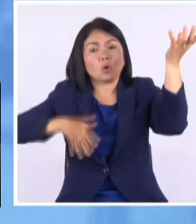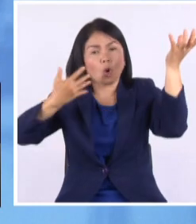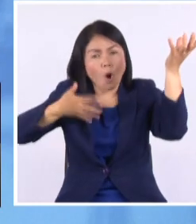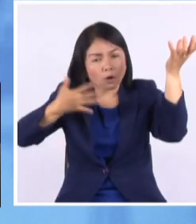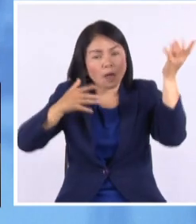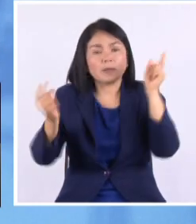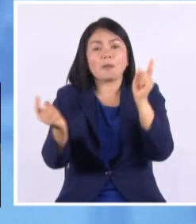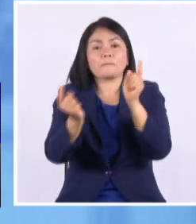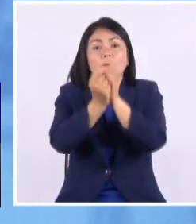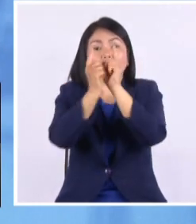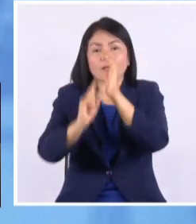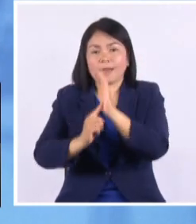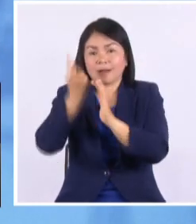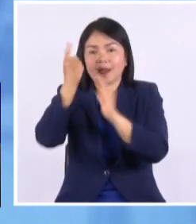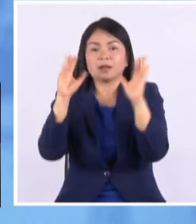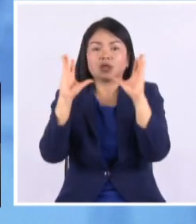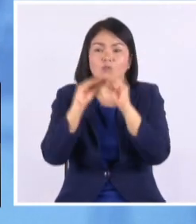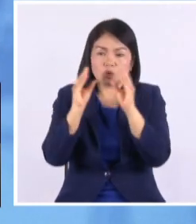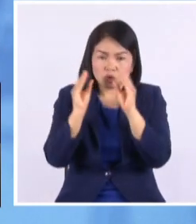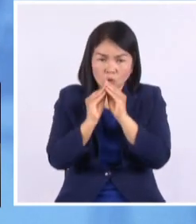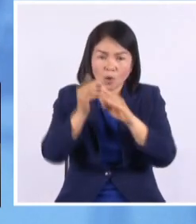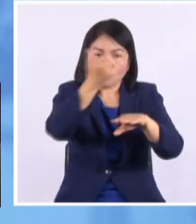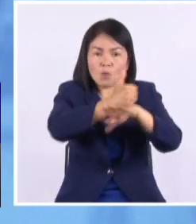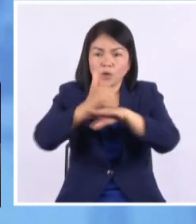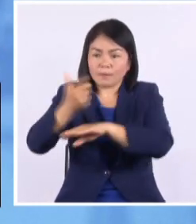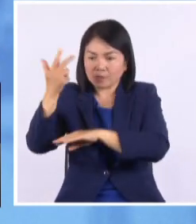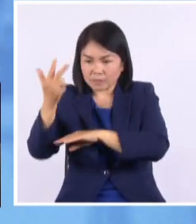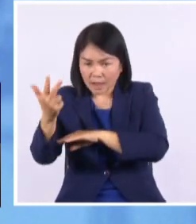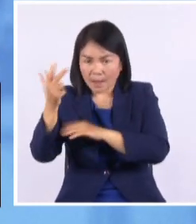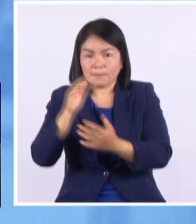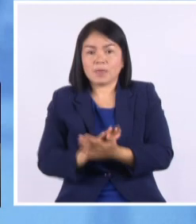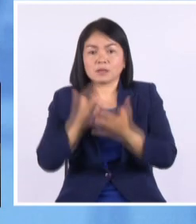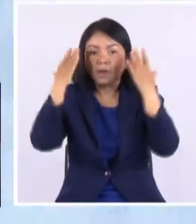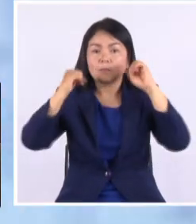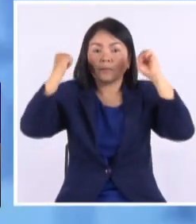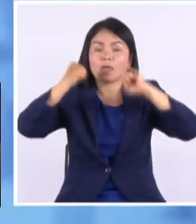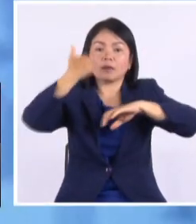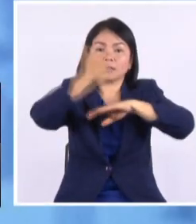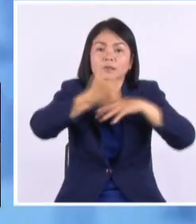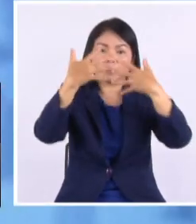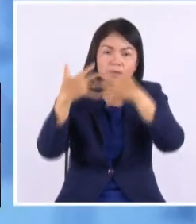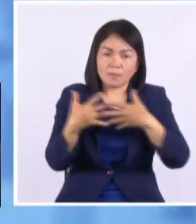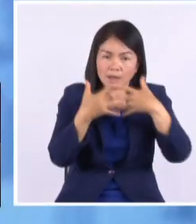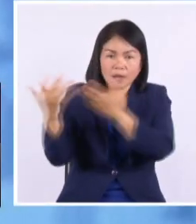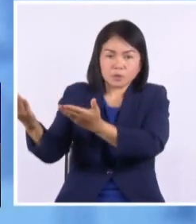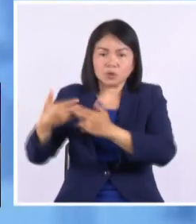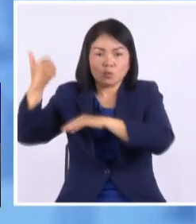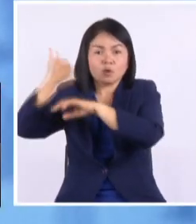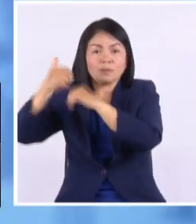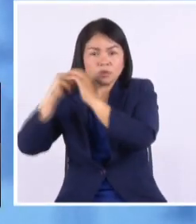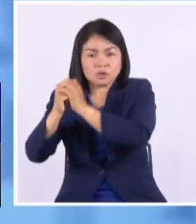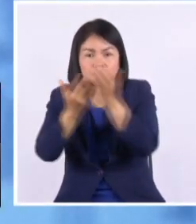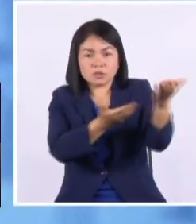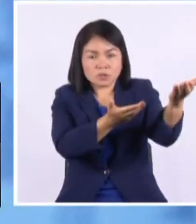พบหน้ากันจะเป็นทางการครั้งแรกระหว่าง3ผู้นำโลกตั้งแต่นายเด่นเข้ารับตำแหน่งในการตั้งแต่ช่วงต้นเดือนมกราคมที่ผ่านมาก